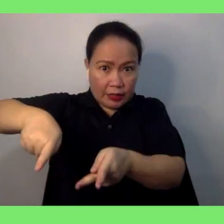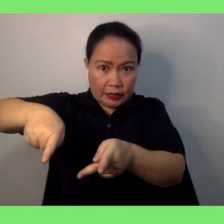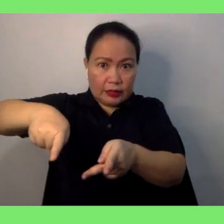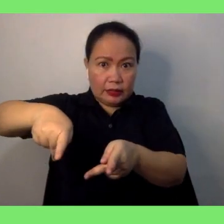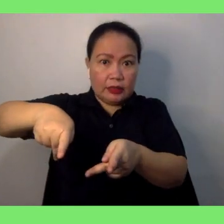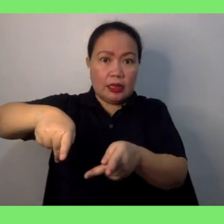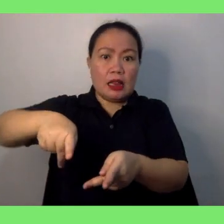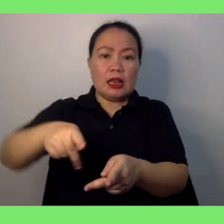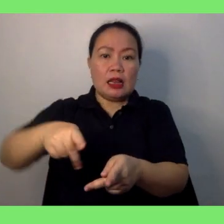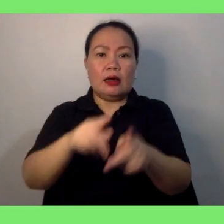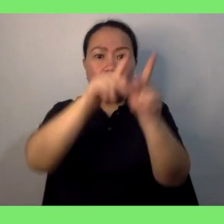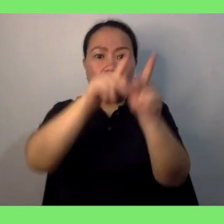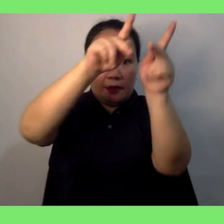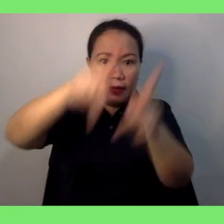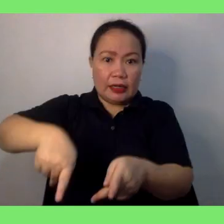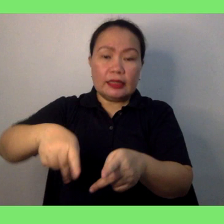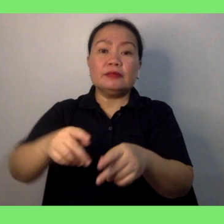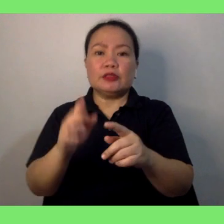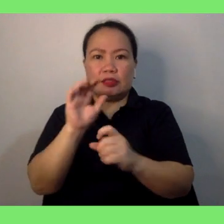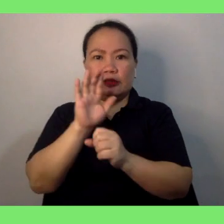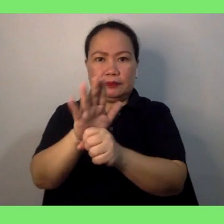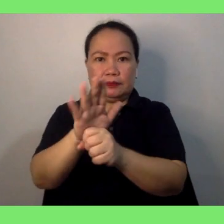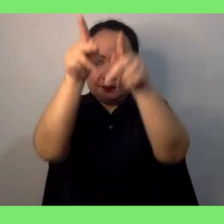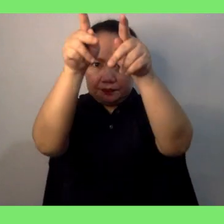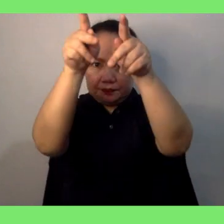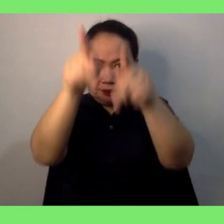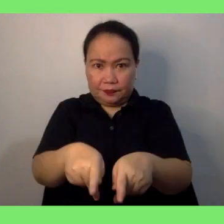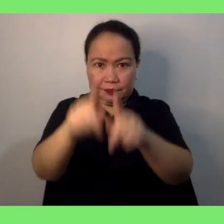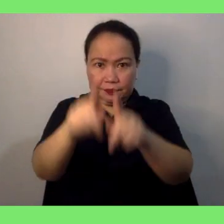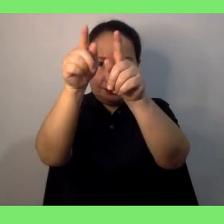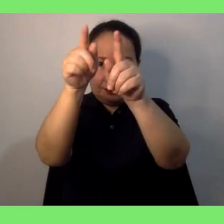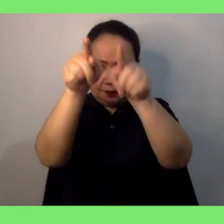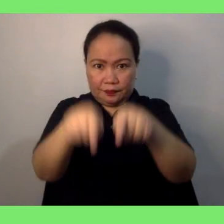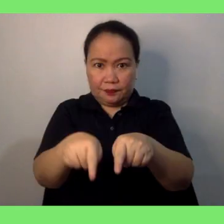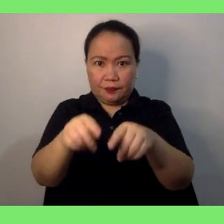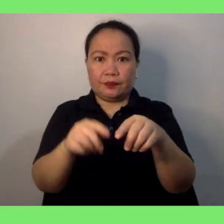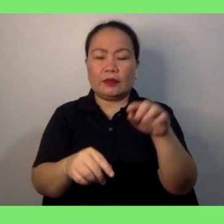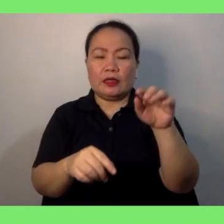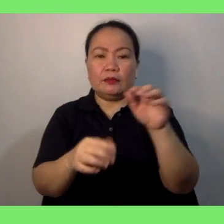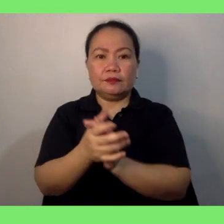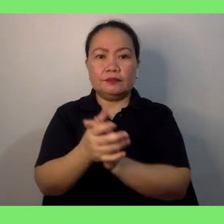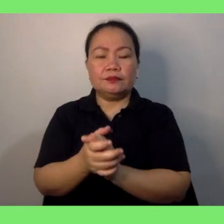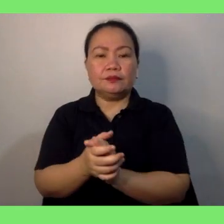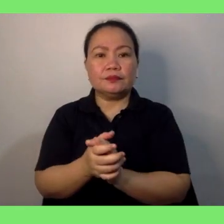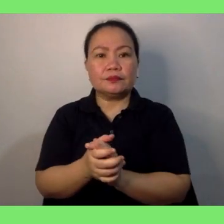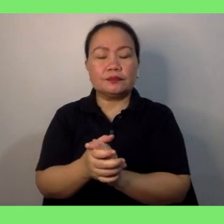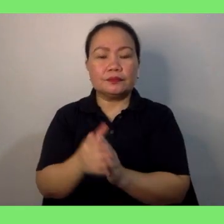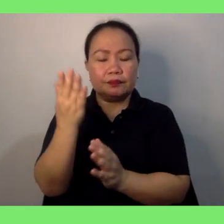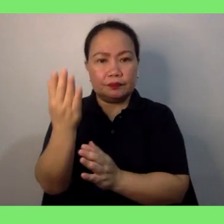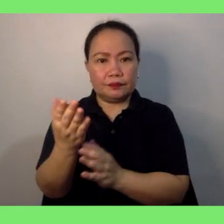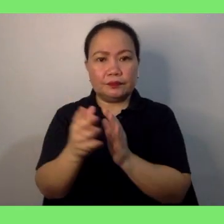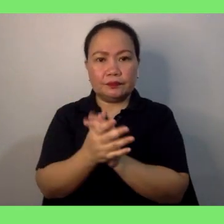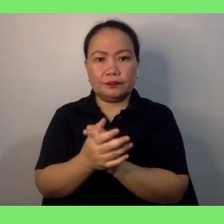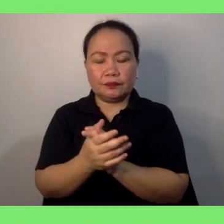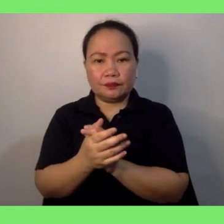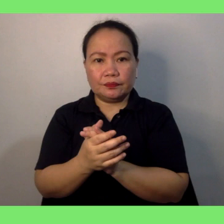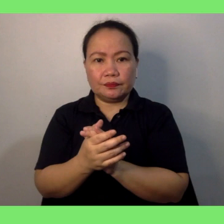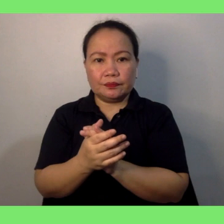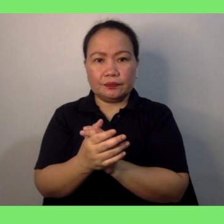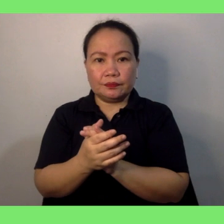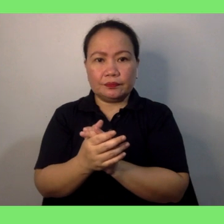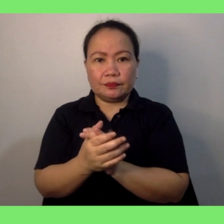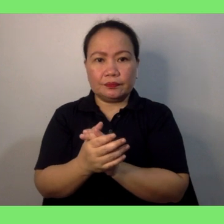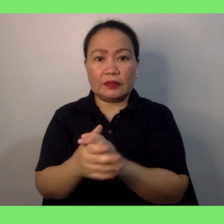our symbol for parallel lines. Okay? And then, eto rin, minsan present